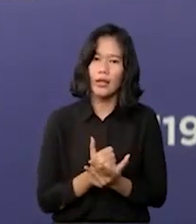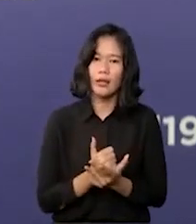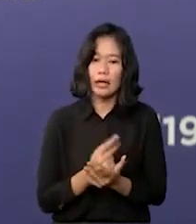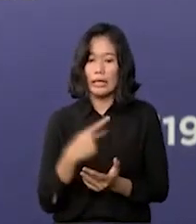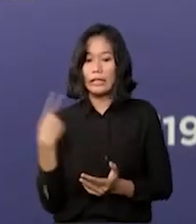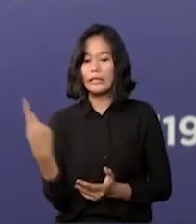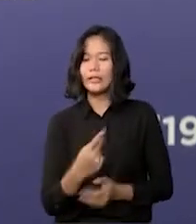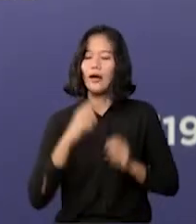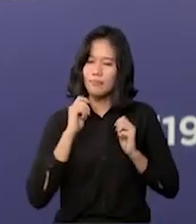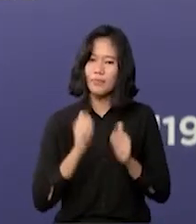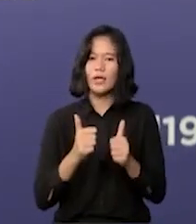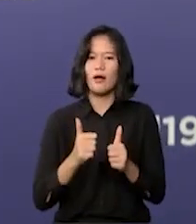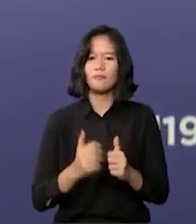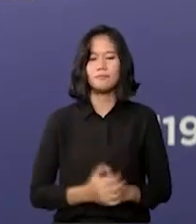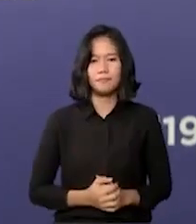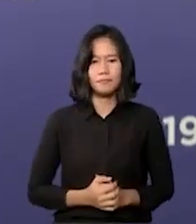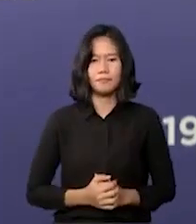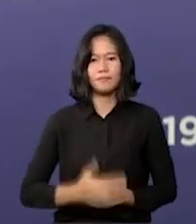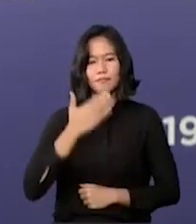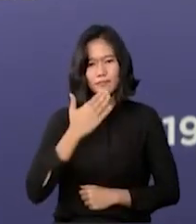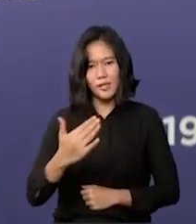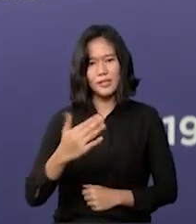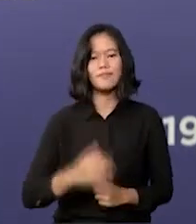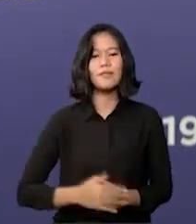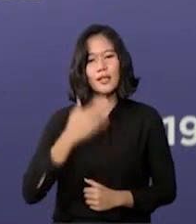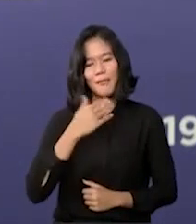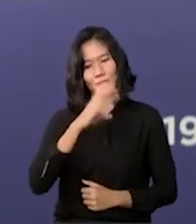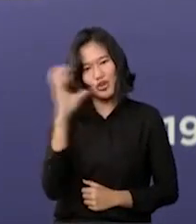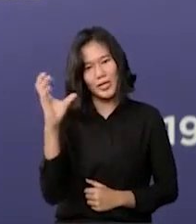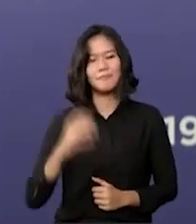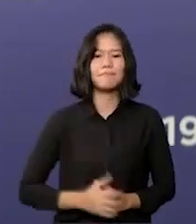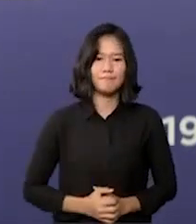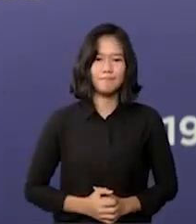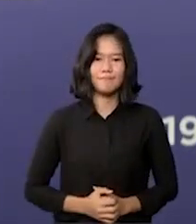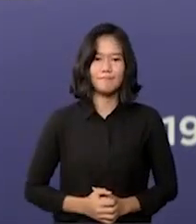pastikan bahwa kita bisa melaksanakan dengan baik. Terima kasih, selamat sore.